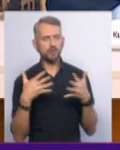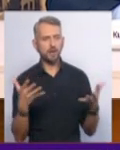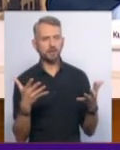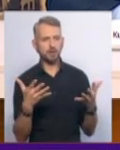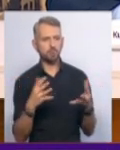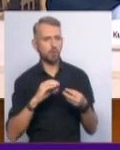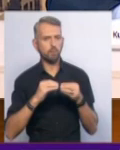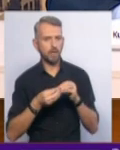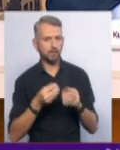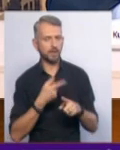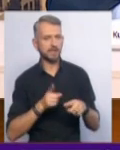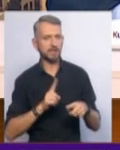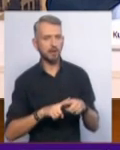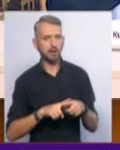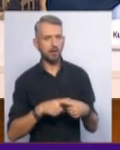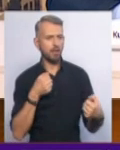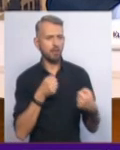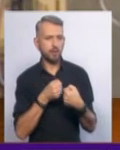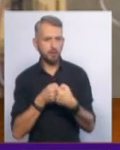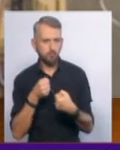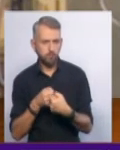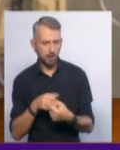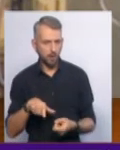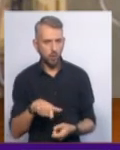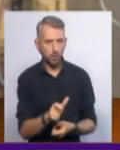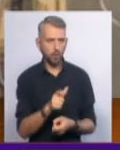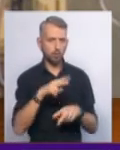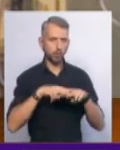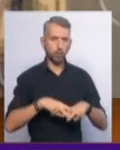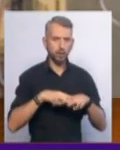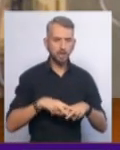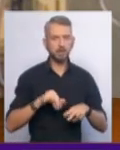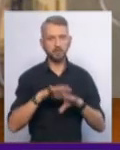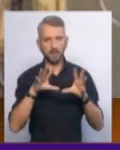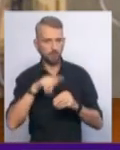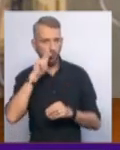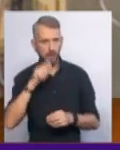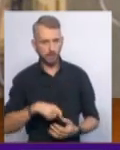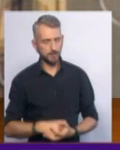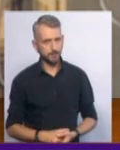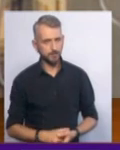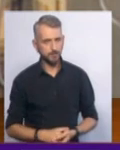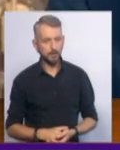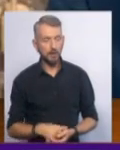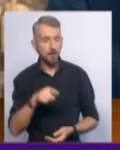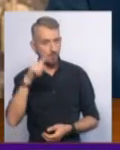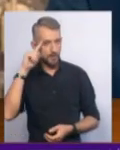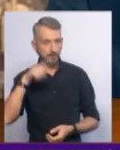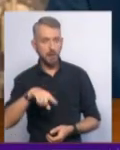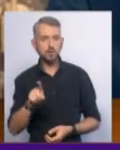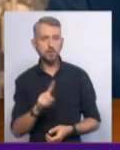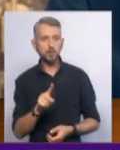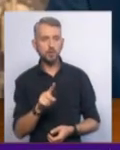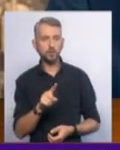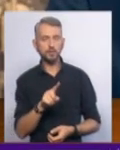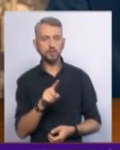величезна проблема – це ДТП на дорогах як столиці, так і взагалі в Україні. І ви знаєте, що